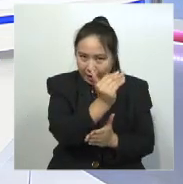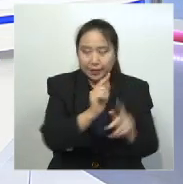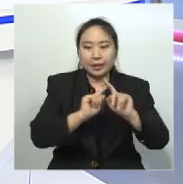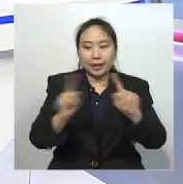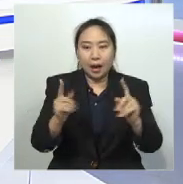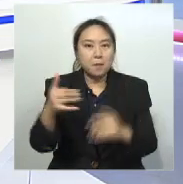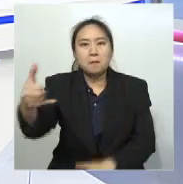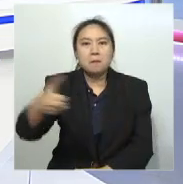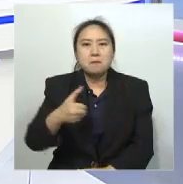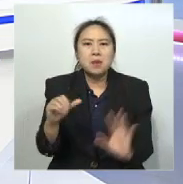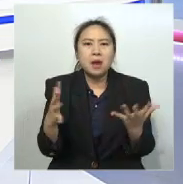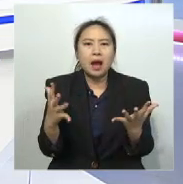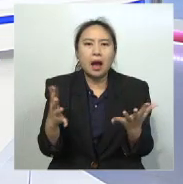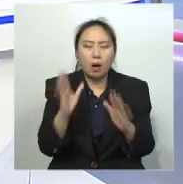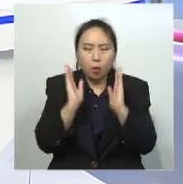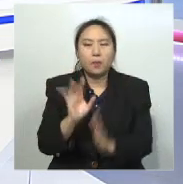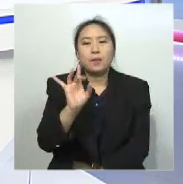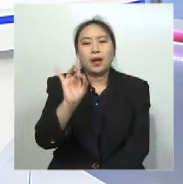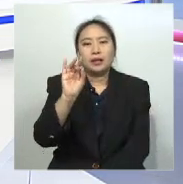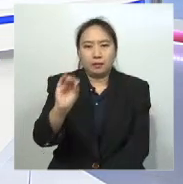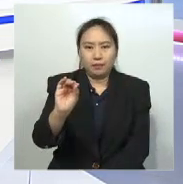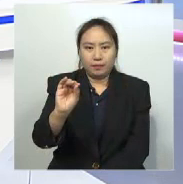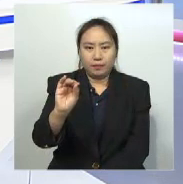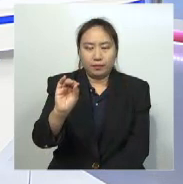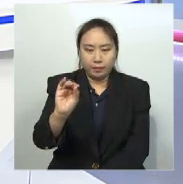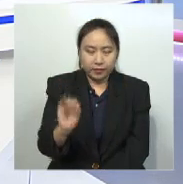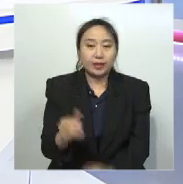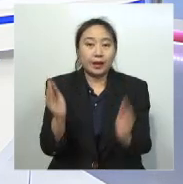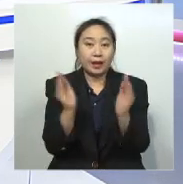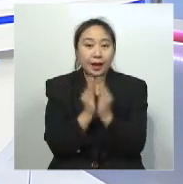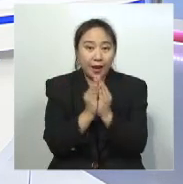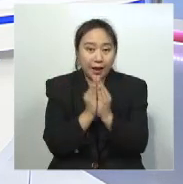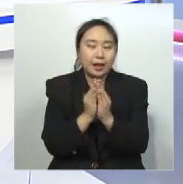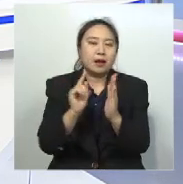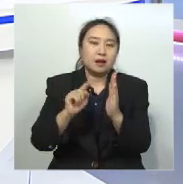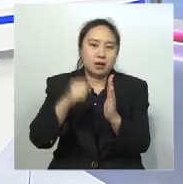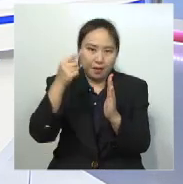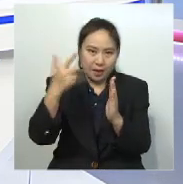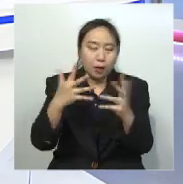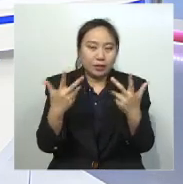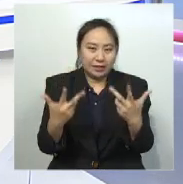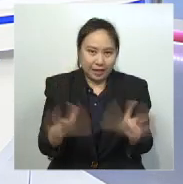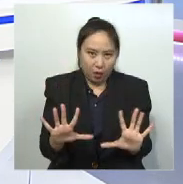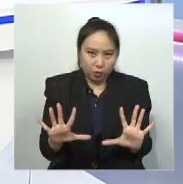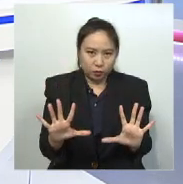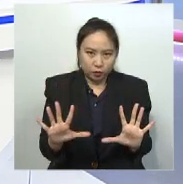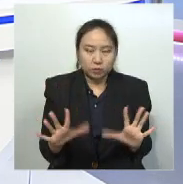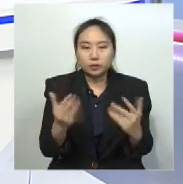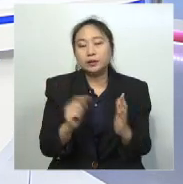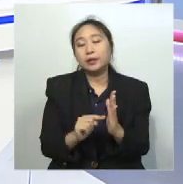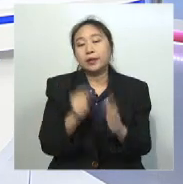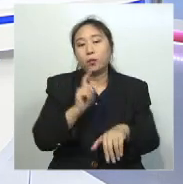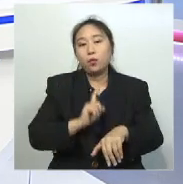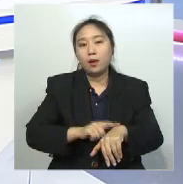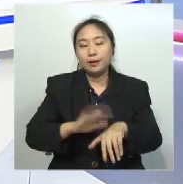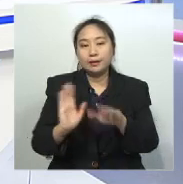ไม่ได้มาลงทะเบียนประมาณ80คนด้วยกันกระบวนการลงคะแนนเนี่ยเริ่มไปแล้วแล้วก็แล้วเสร็จไปแล้วนะคะการเริ่มต้นเ